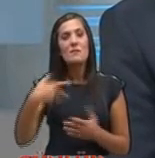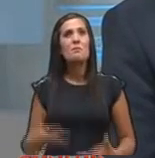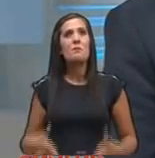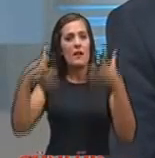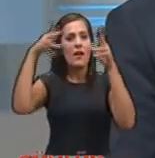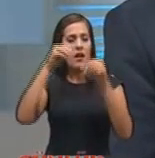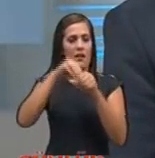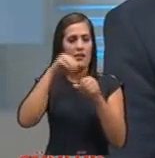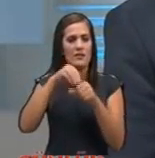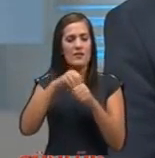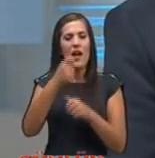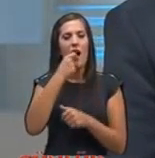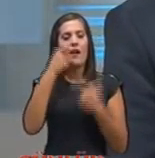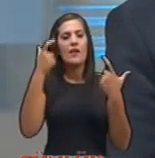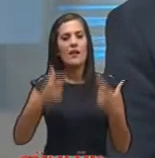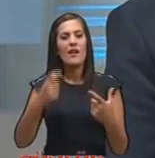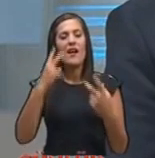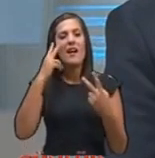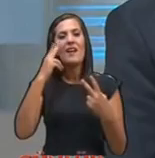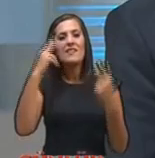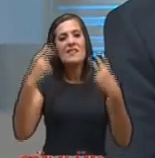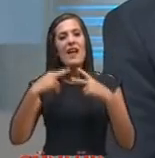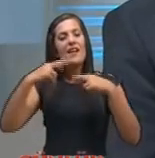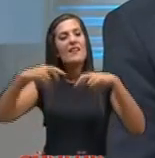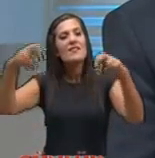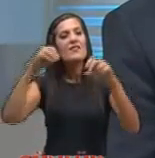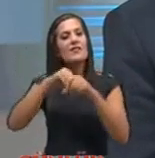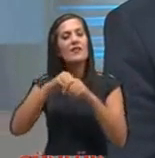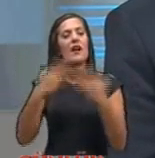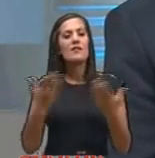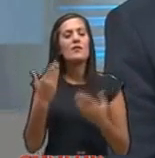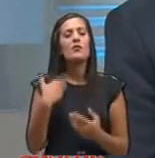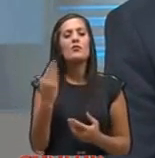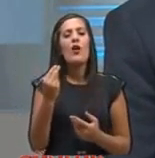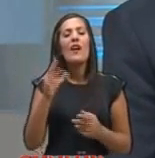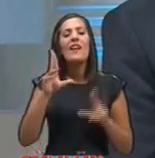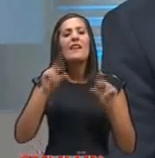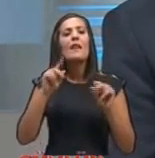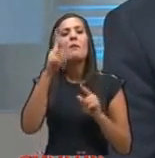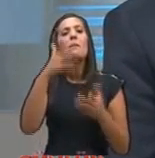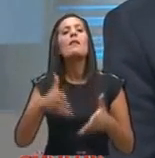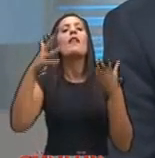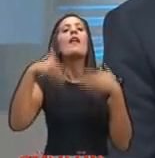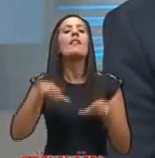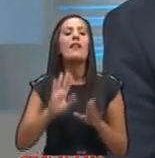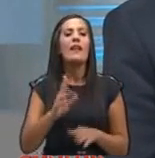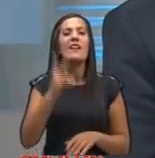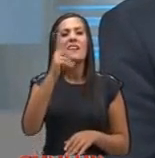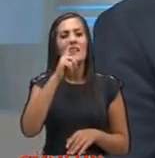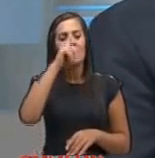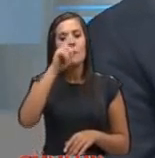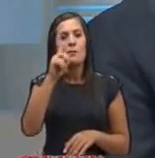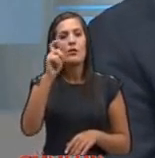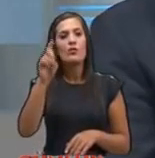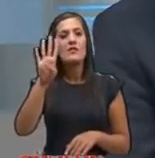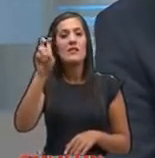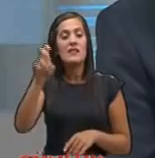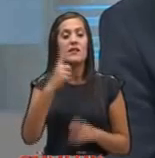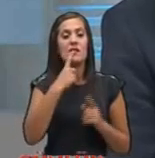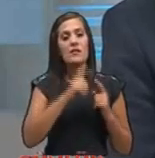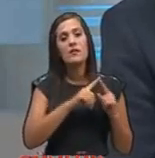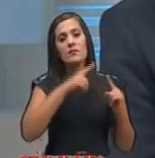binamız Ankara seyircisine aslında çok yeten bir bina değil. 2 Nisan 1948'den